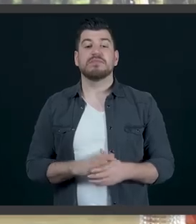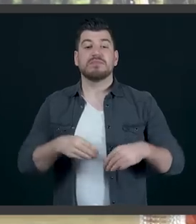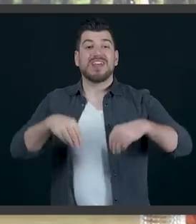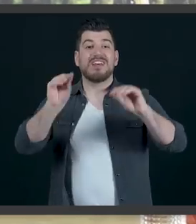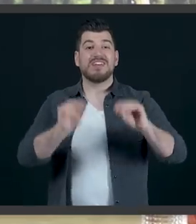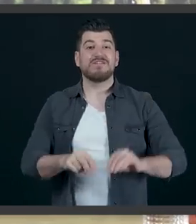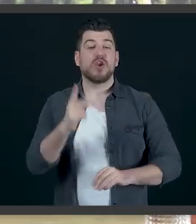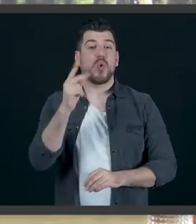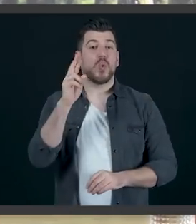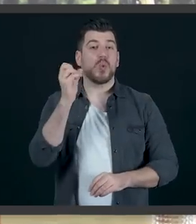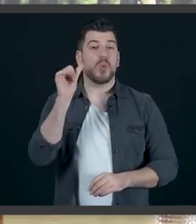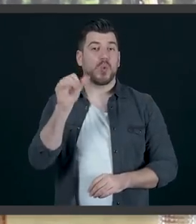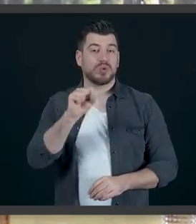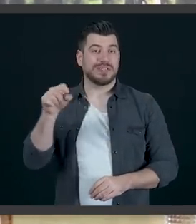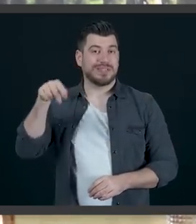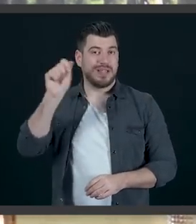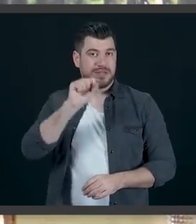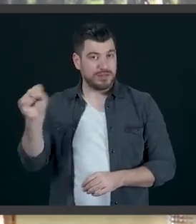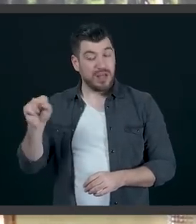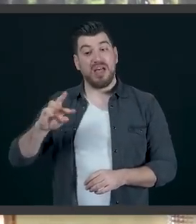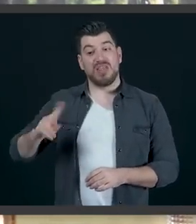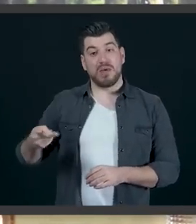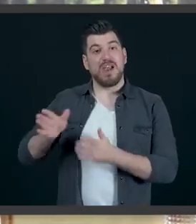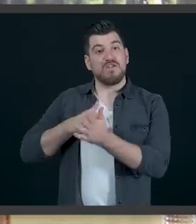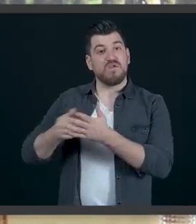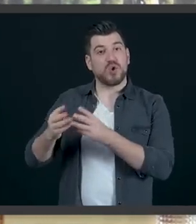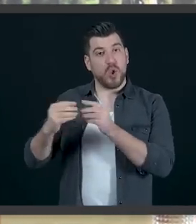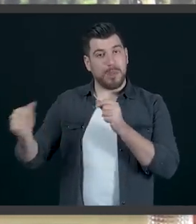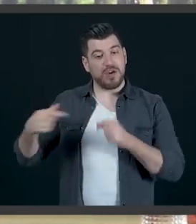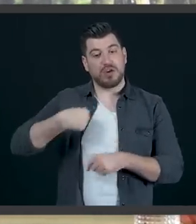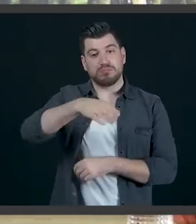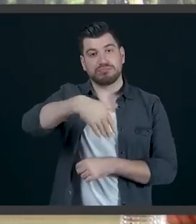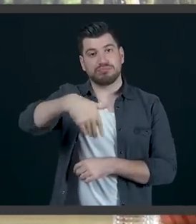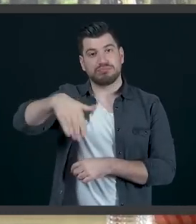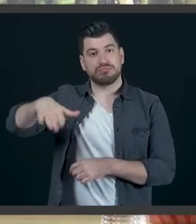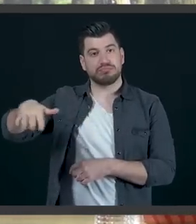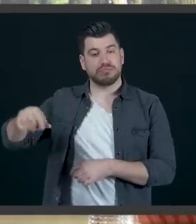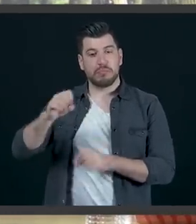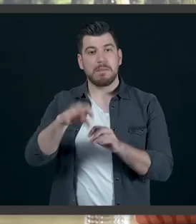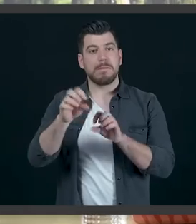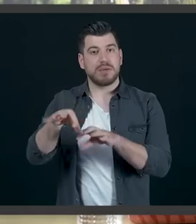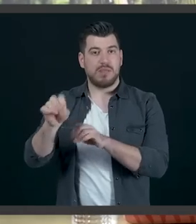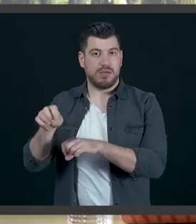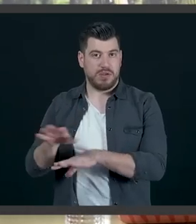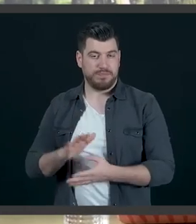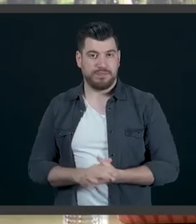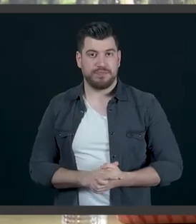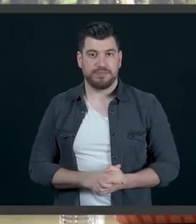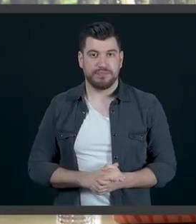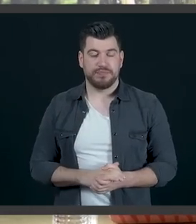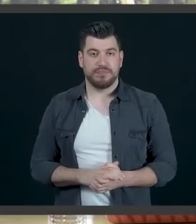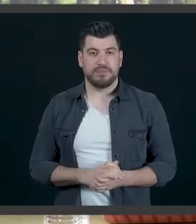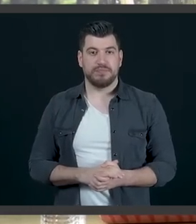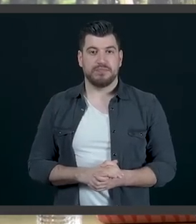Παίρνουμε το φύλλο κρούστας. Έχω δίπλα το λιωμένο βούτυρο και αρχίζω να πασπαλίζω λιωμένο βούτυρο από πάνω.